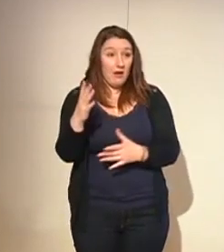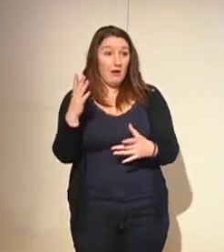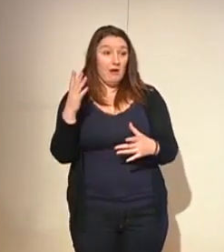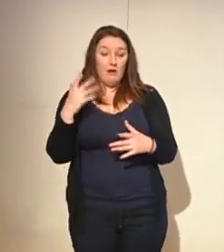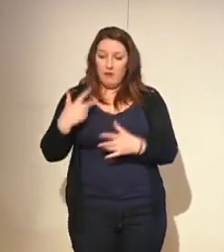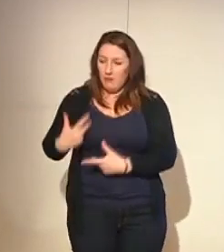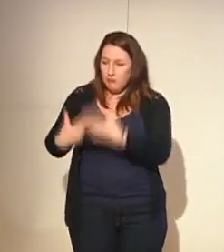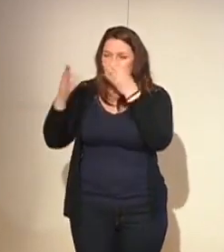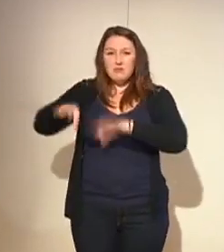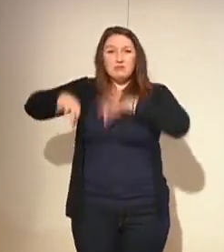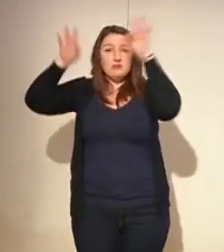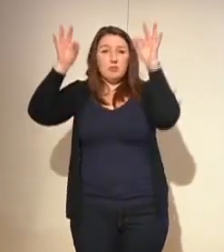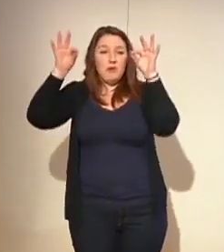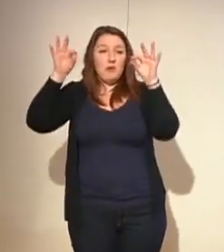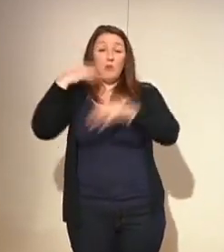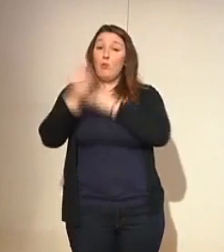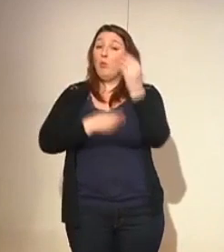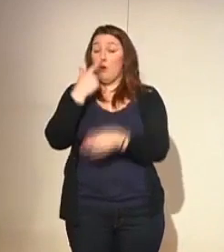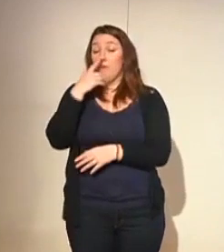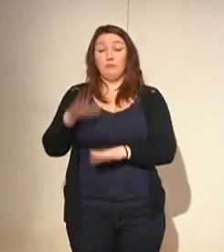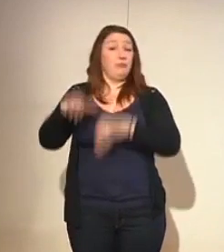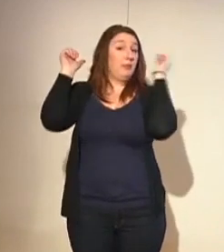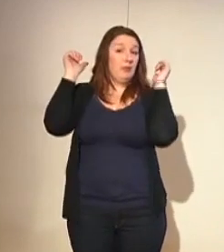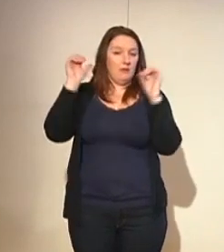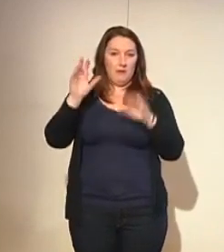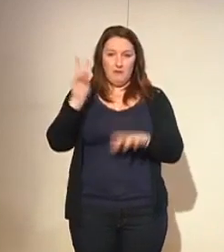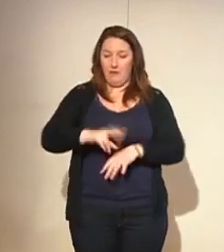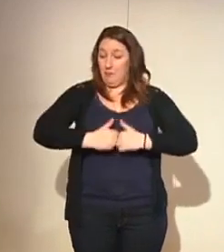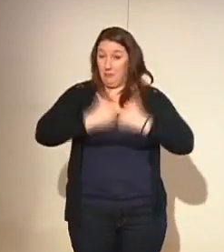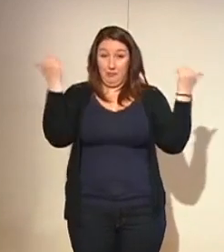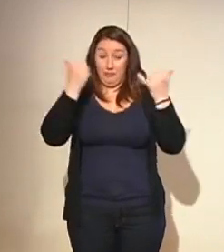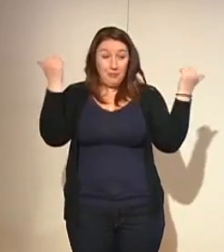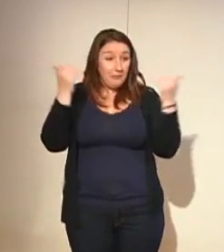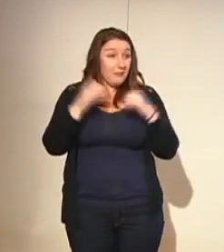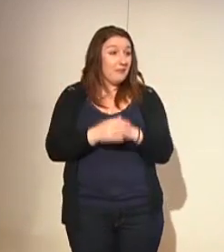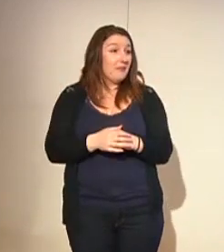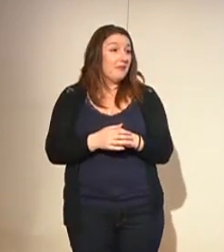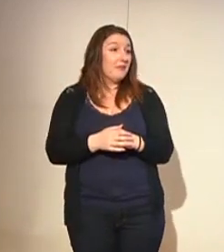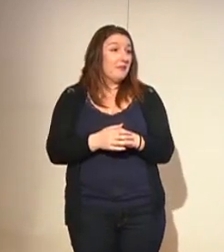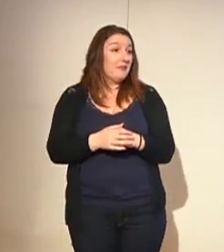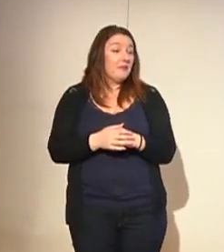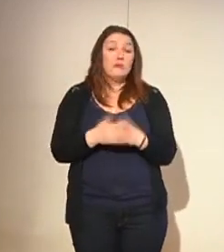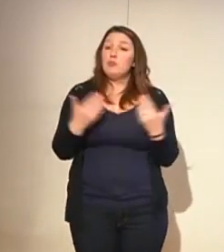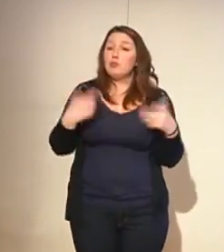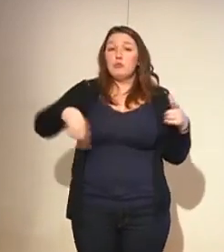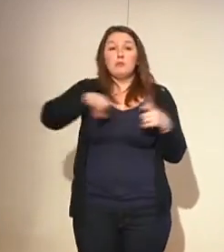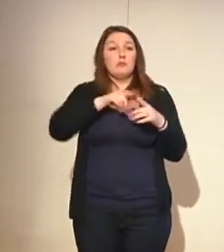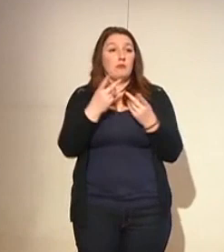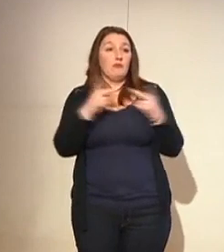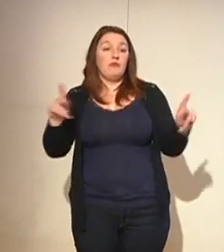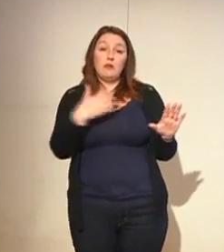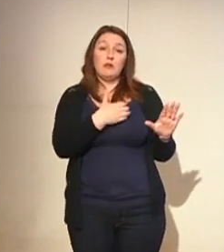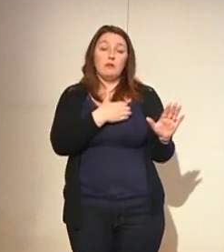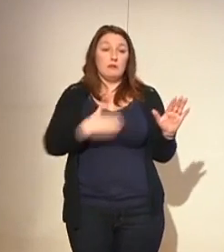celle-ci et même parfois d'arrêt tout court lorsqu'un mandat de maire ou d'adjoint est en cause pour une collectivité de notre taille Paul Bron vient de